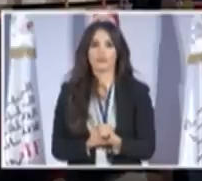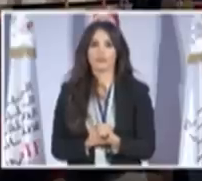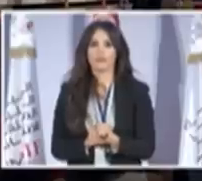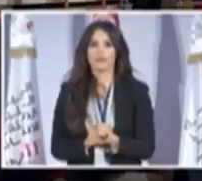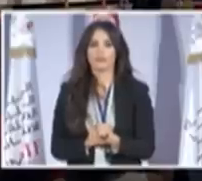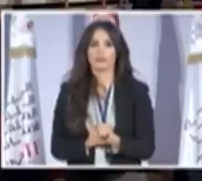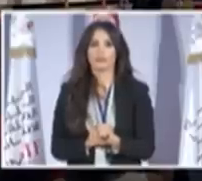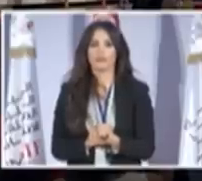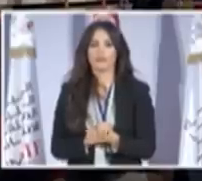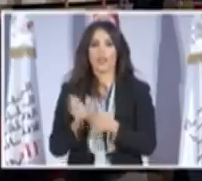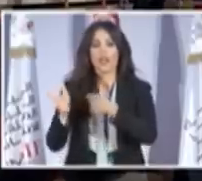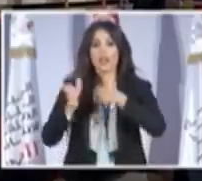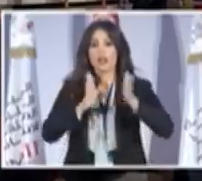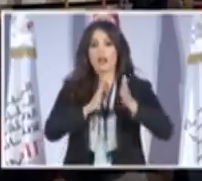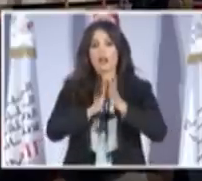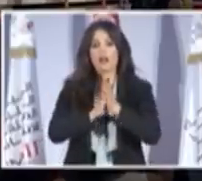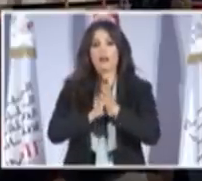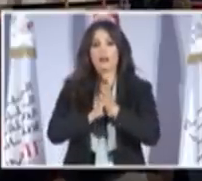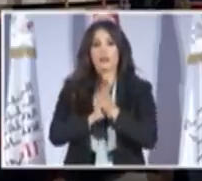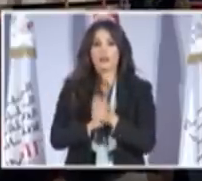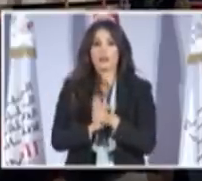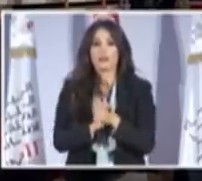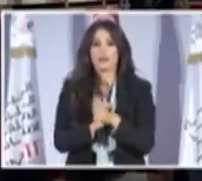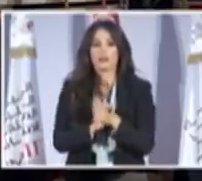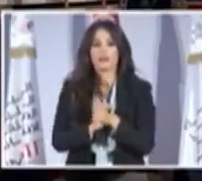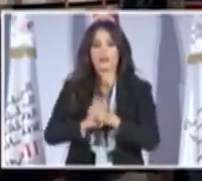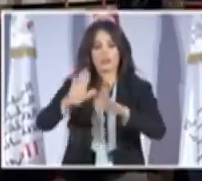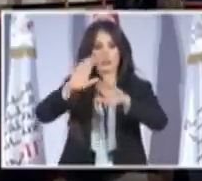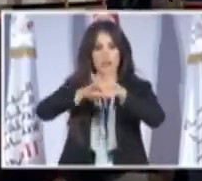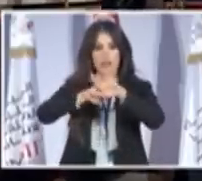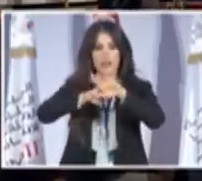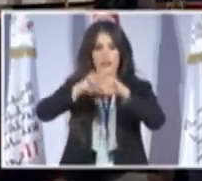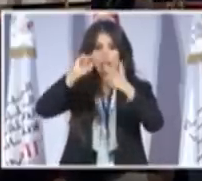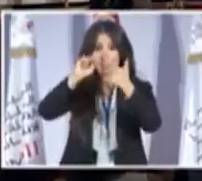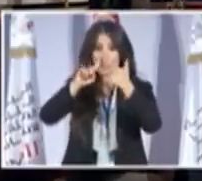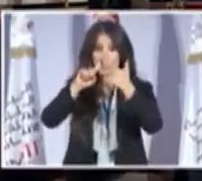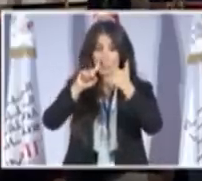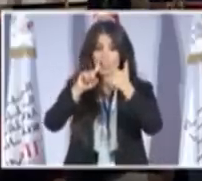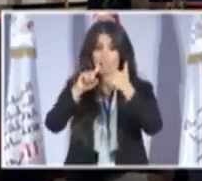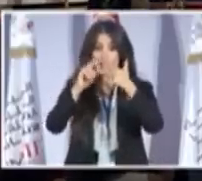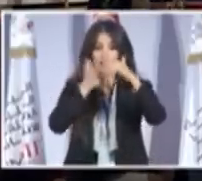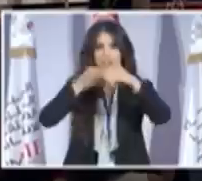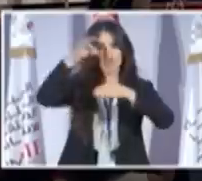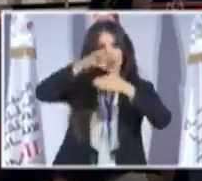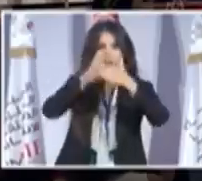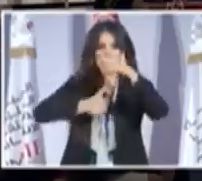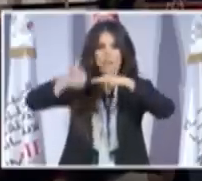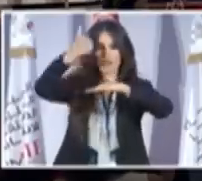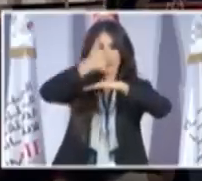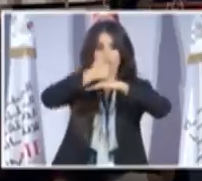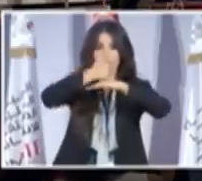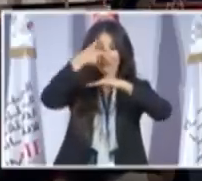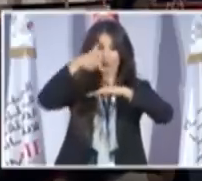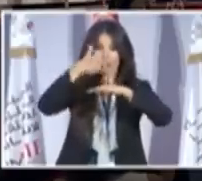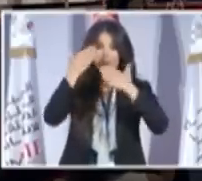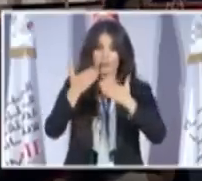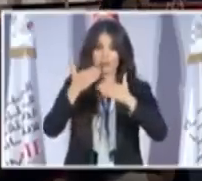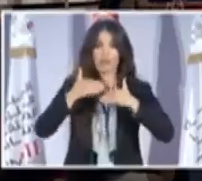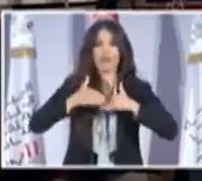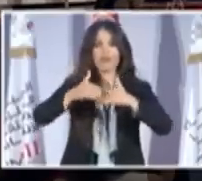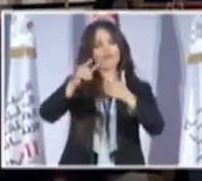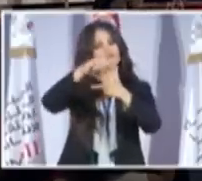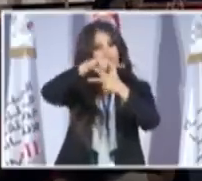بخصوص ال الدوره الثانيه للانتخابات الرئاسيه هناك ثلاثه